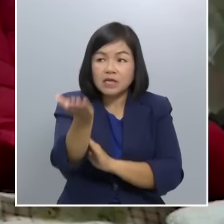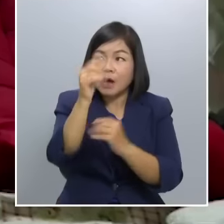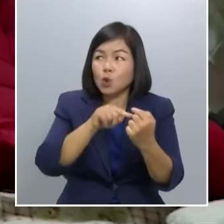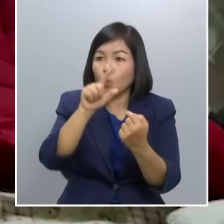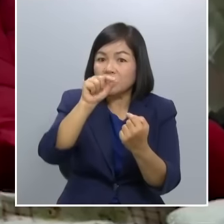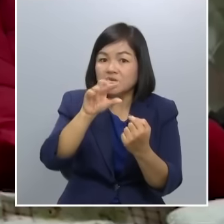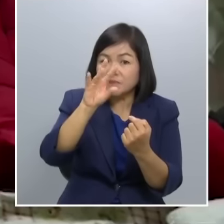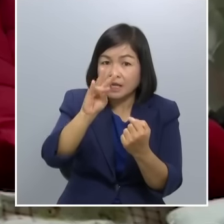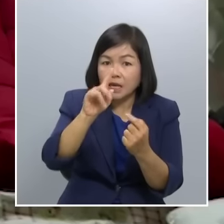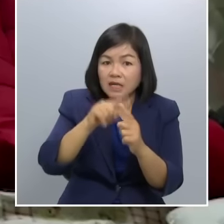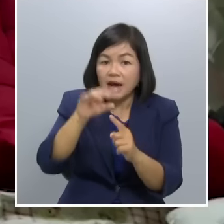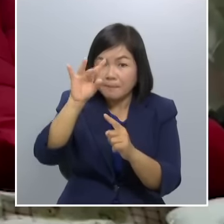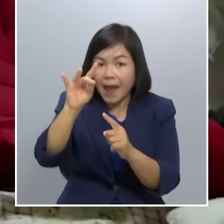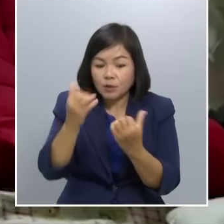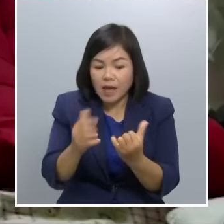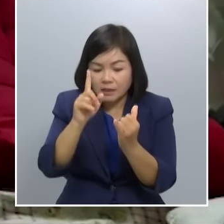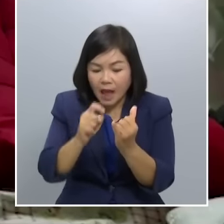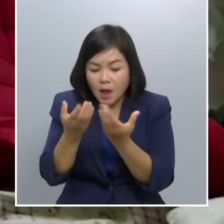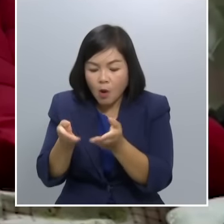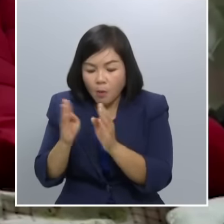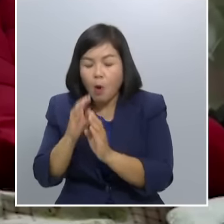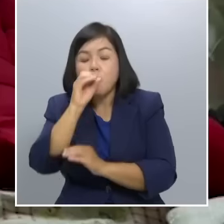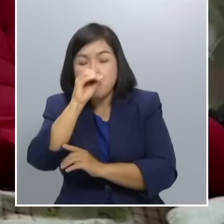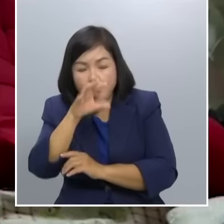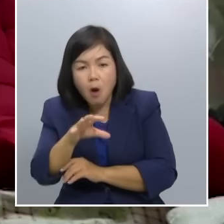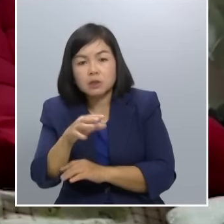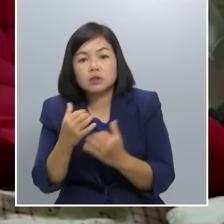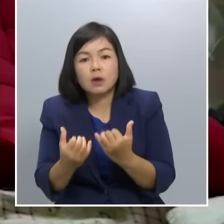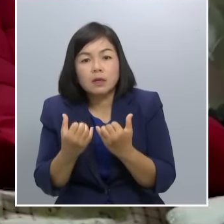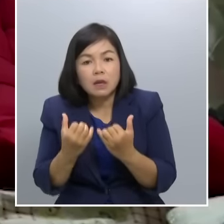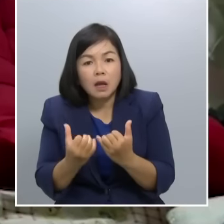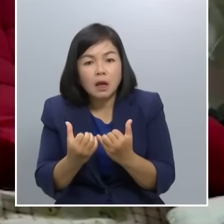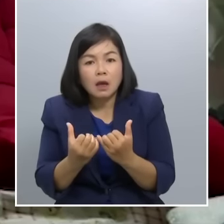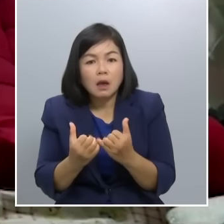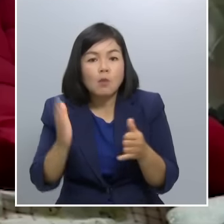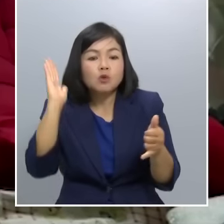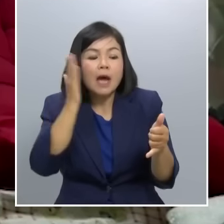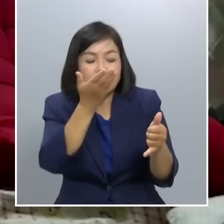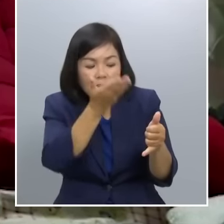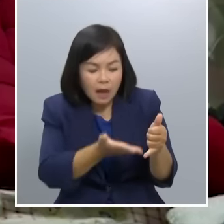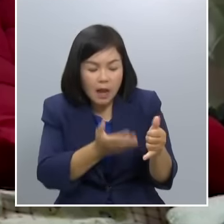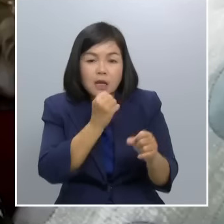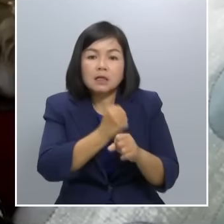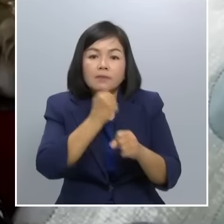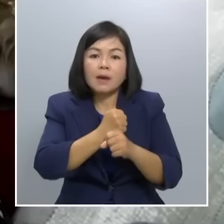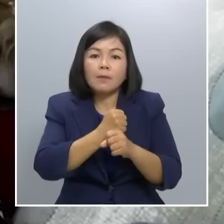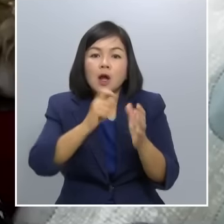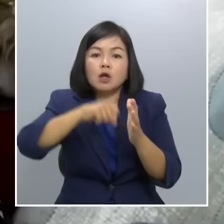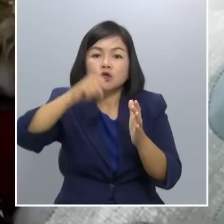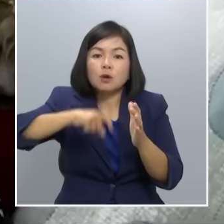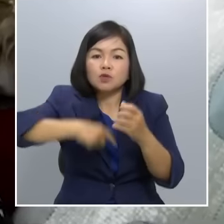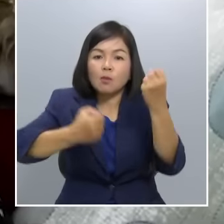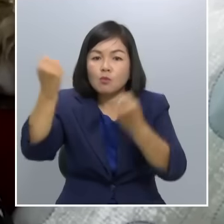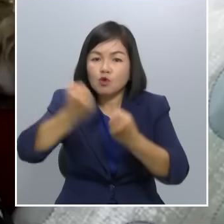สิงหาคมค่ะทางคุณหมวยเปิดใจนะคะบอกว่านายกิตติศักดิ์ทำงานเป็นช่างรถยนต์อยู่ที่อู่ซอย